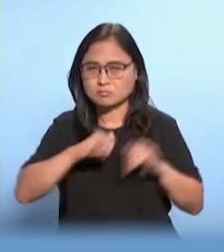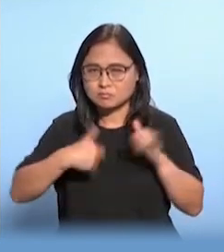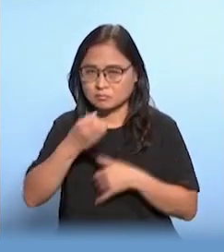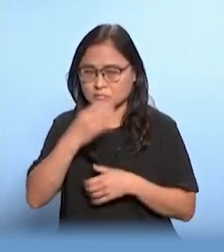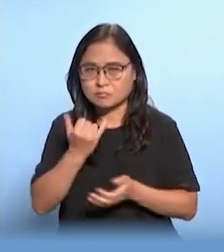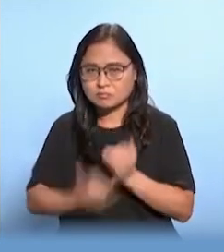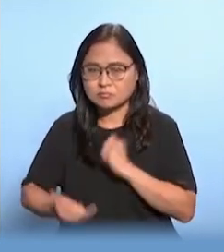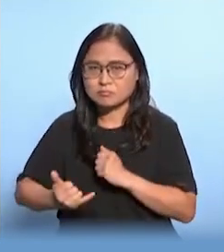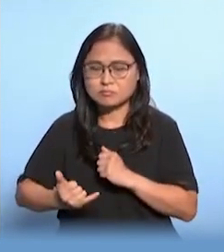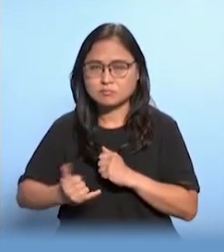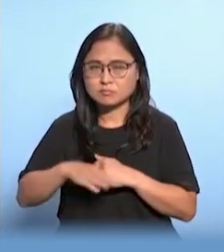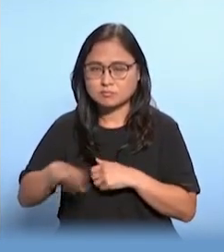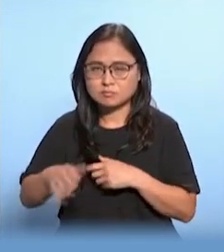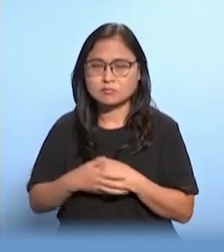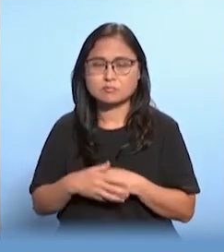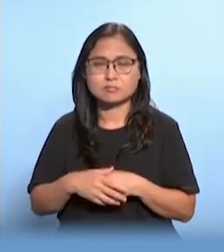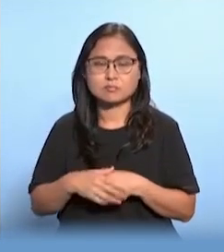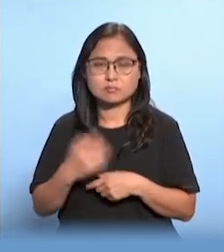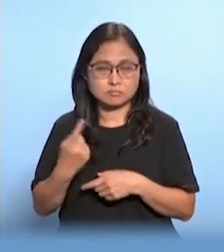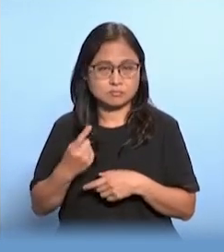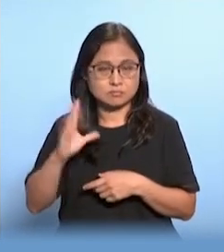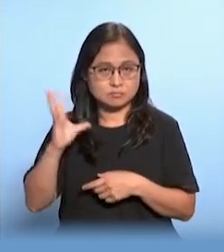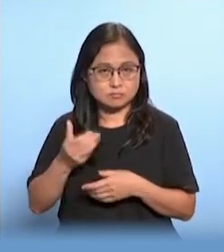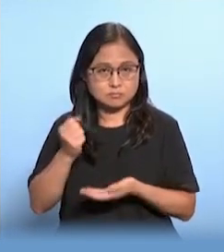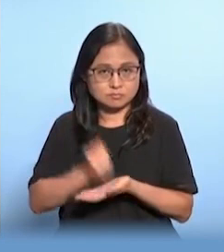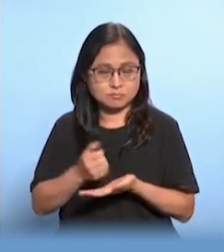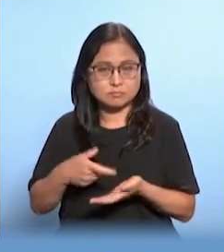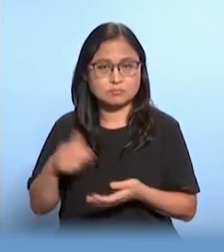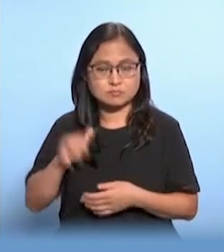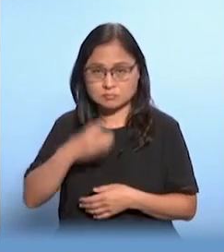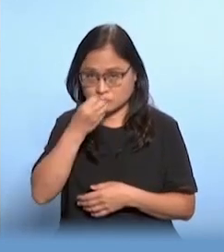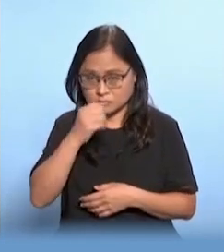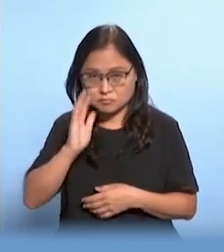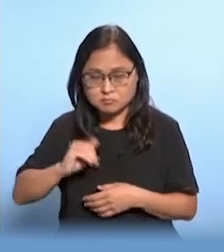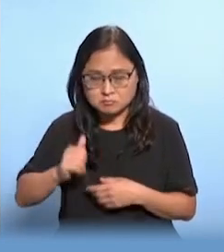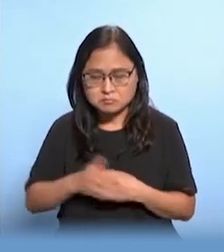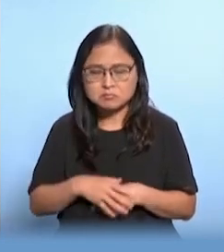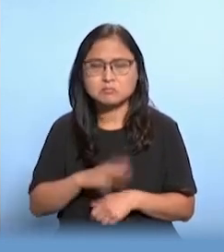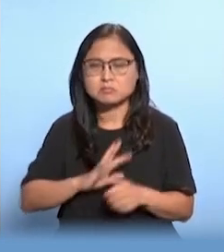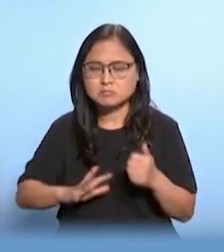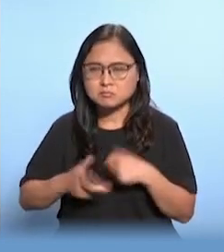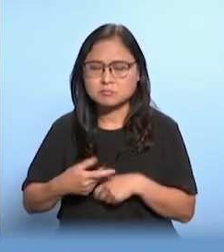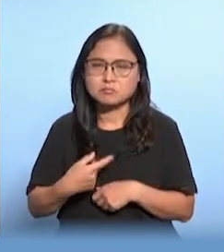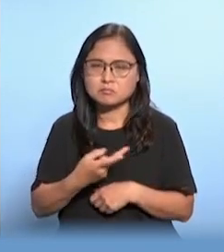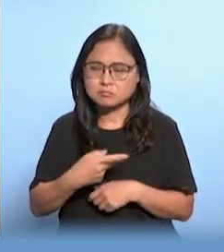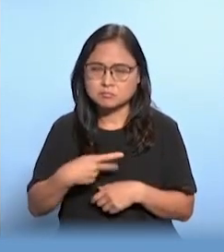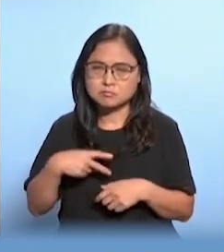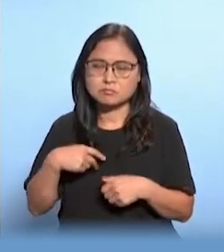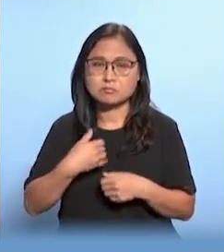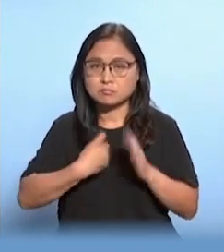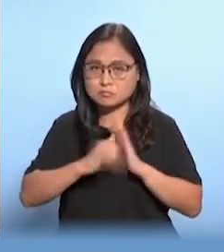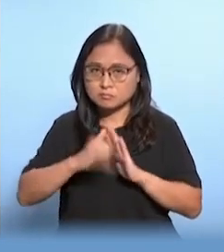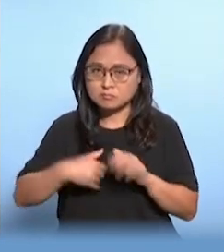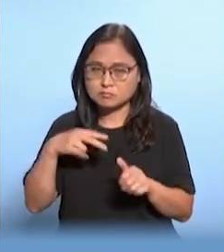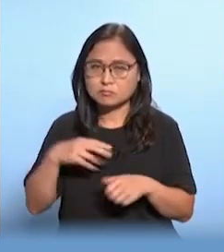圖藉這個途徑取得單程證來香港的。那這個影響內地和香港兩地之間的出入境管制，那這個也有機